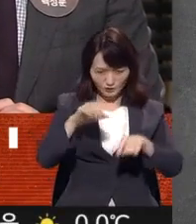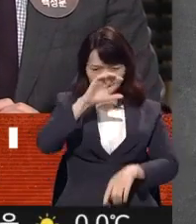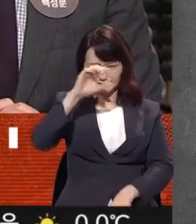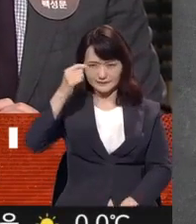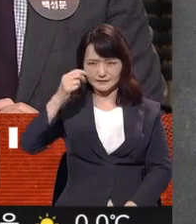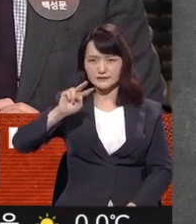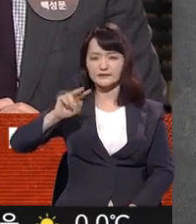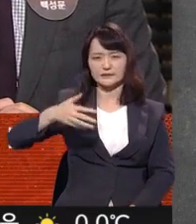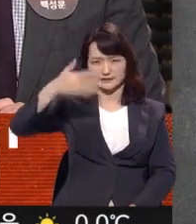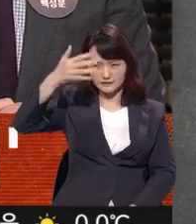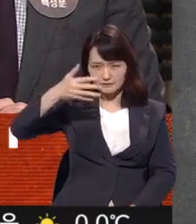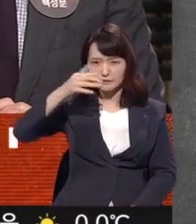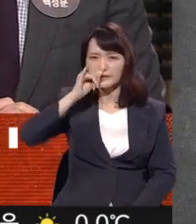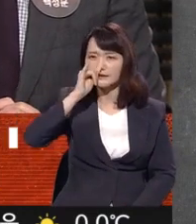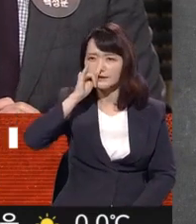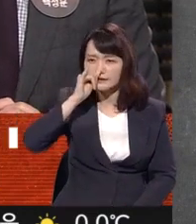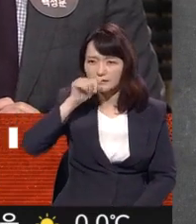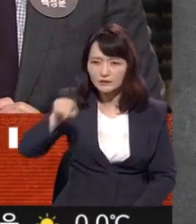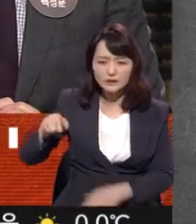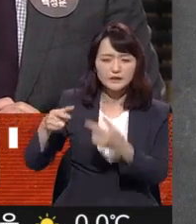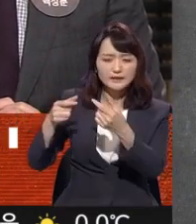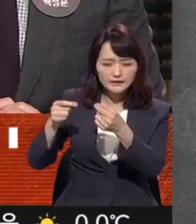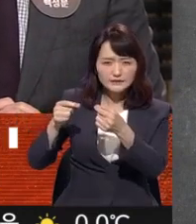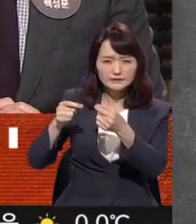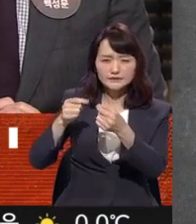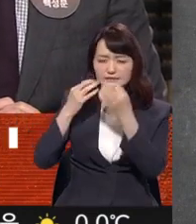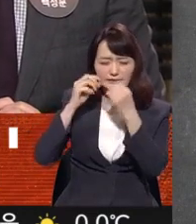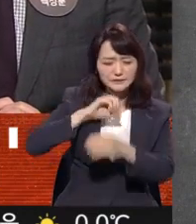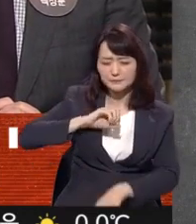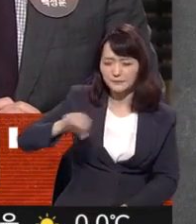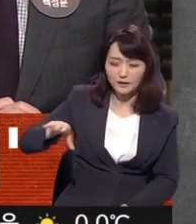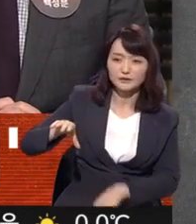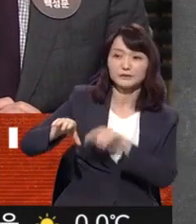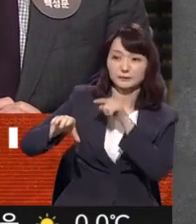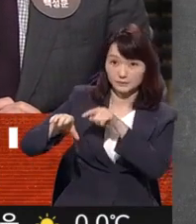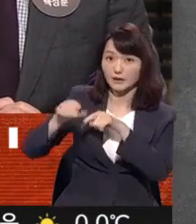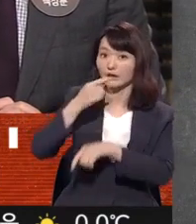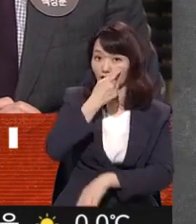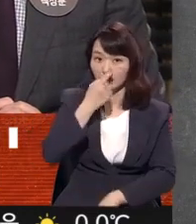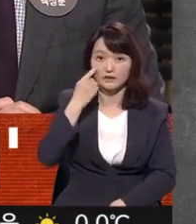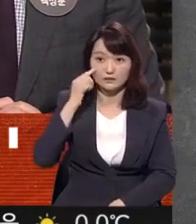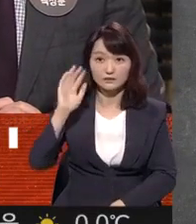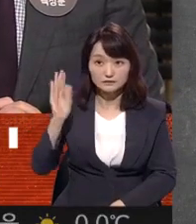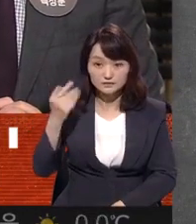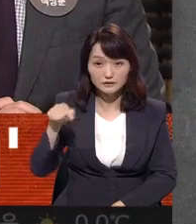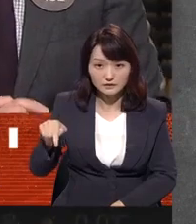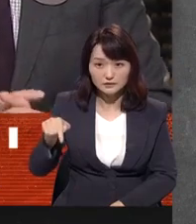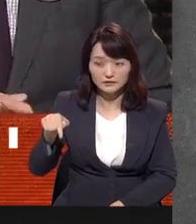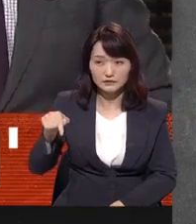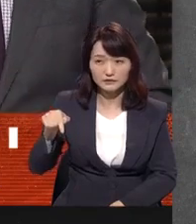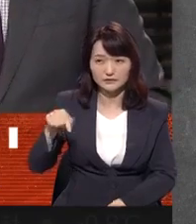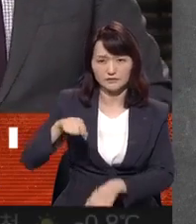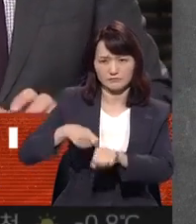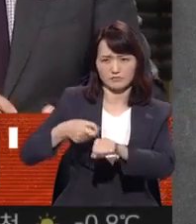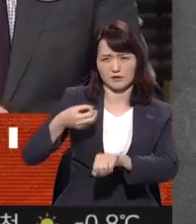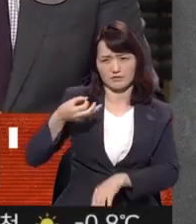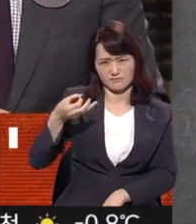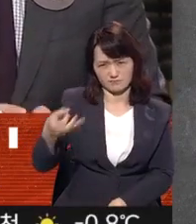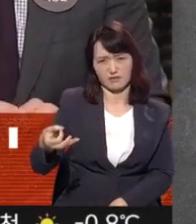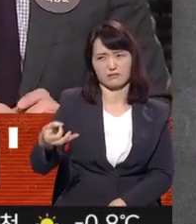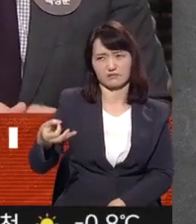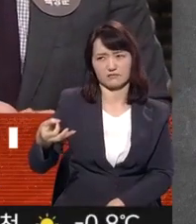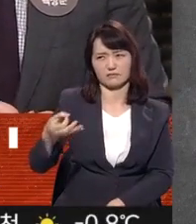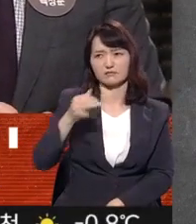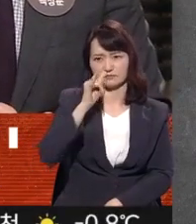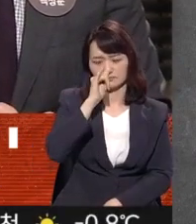cctv라는 여러 눈이 있습니다 저런 행동하면 반드시 확인이 되고 그에 사용하는 충분한 그 과태료 된 그런